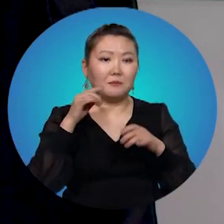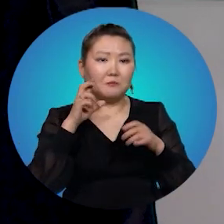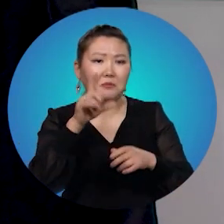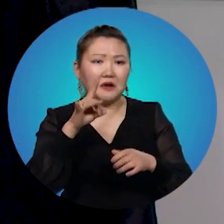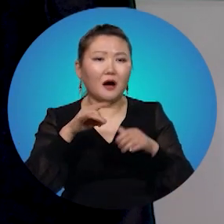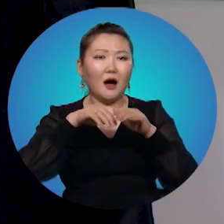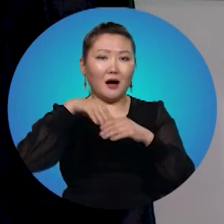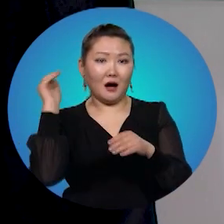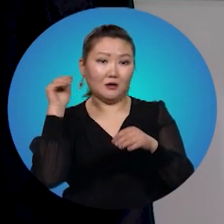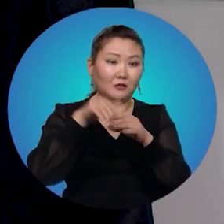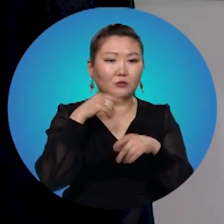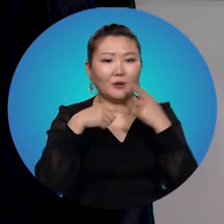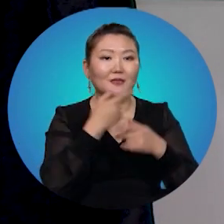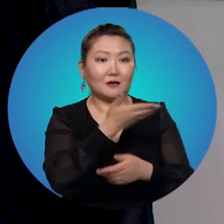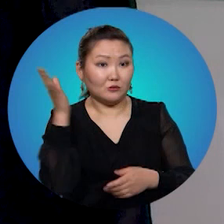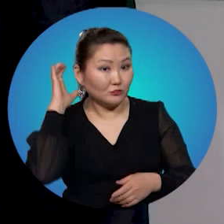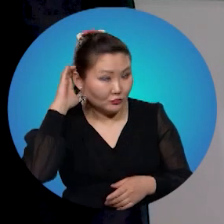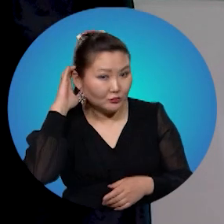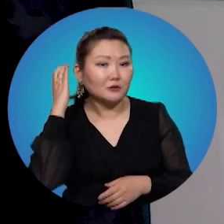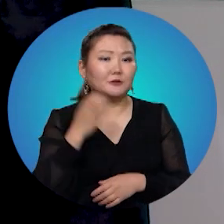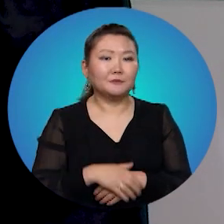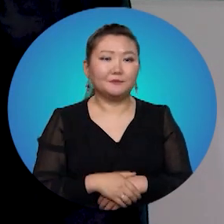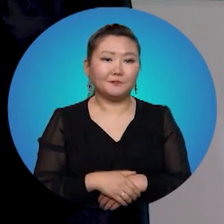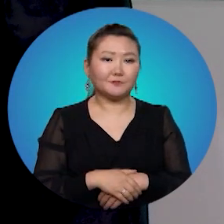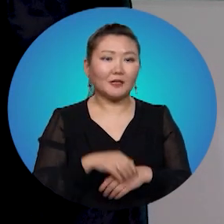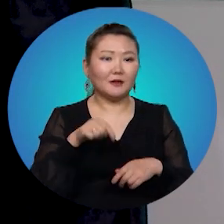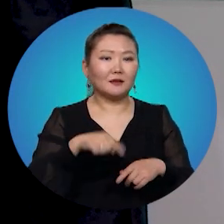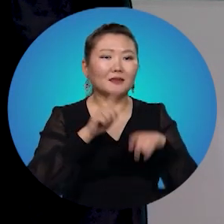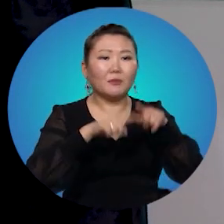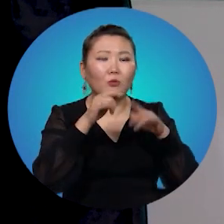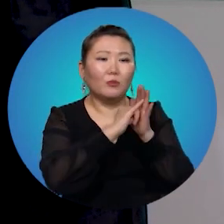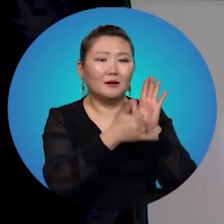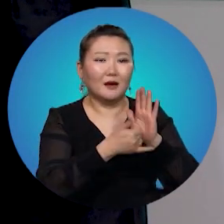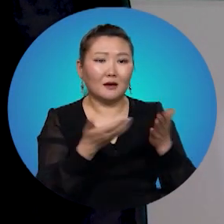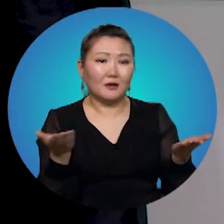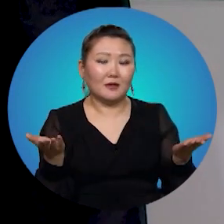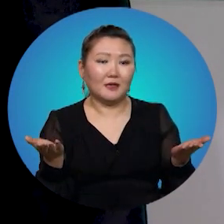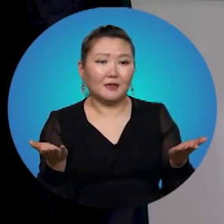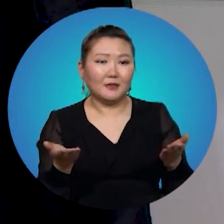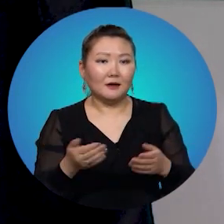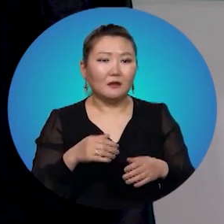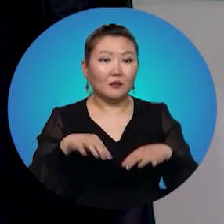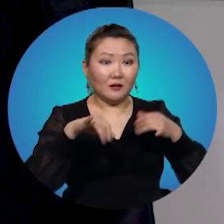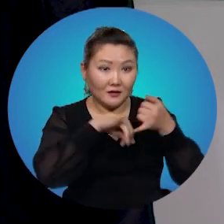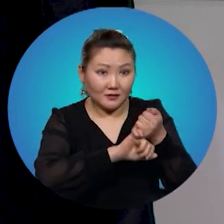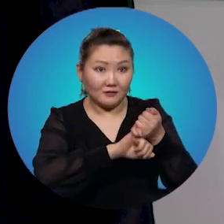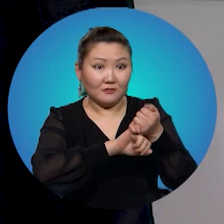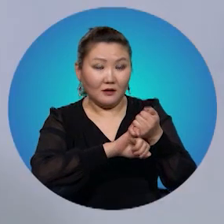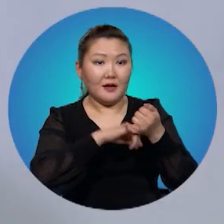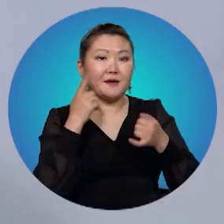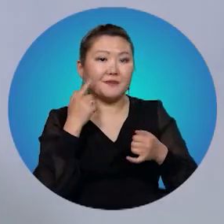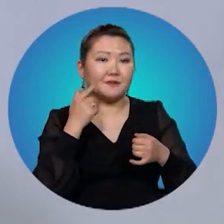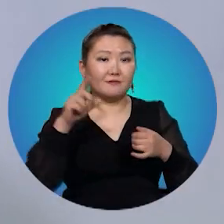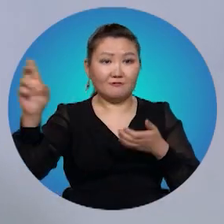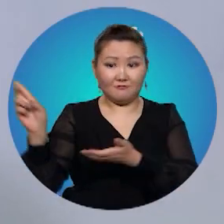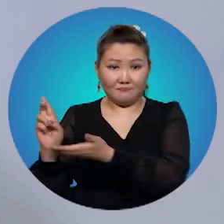монголчууд ярьдаг. Та эд мэнь бас сонсчихсэн тийм ээ хүмүүстээ. За, энэ ямар очиртай юм бэ гэхээр гэргийн хүн бол айл гэрийн доторхыг